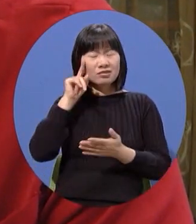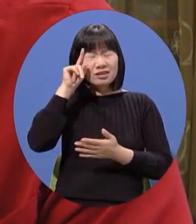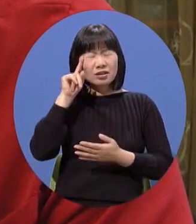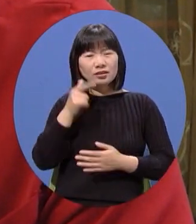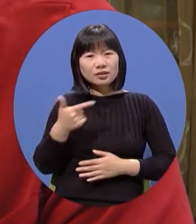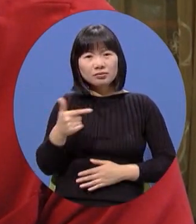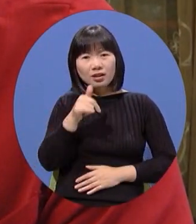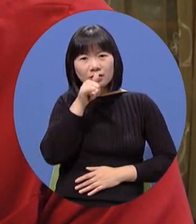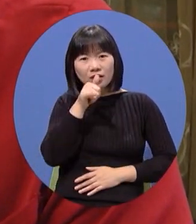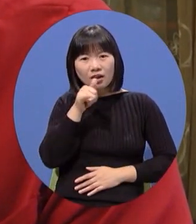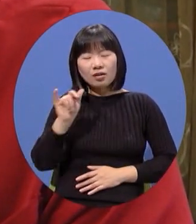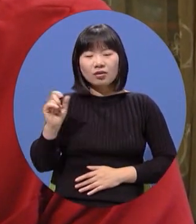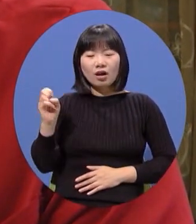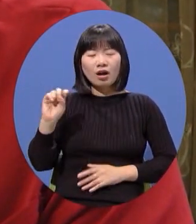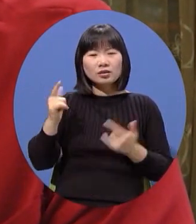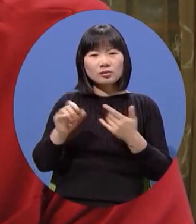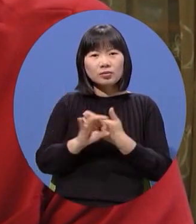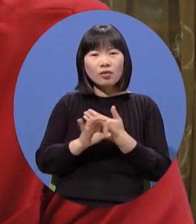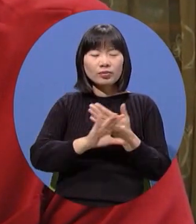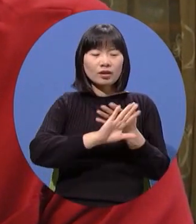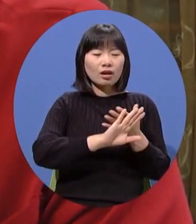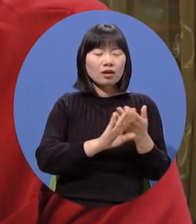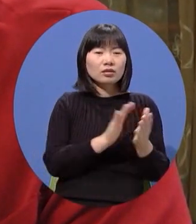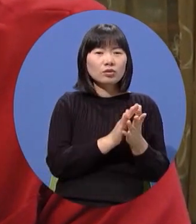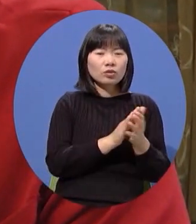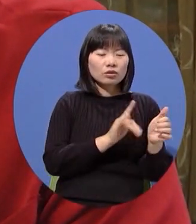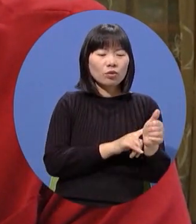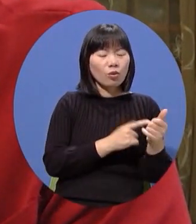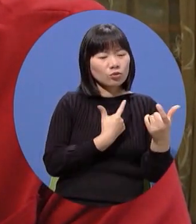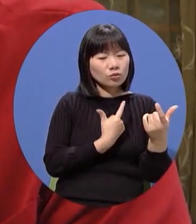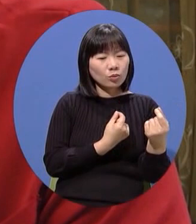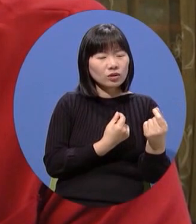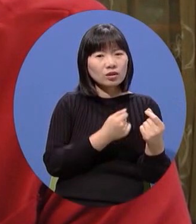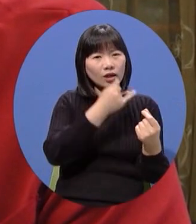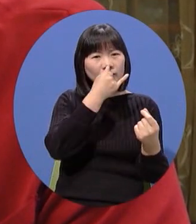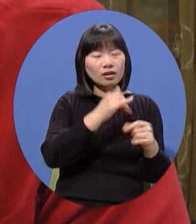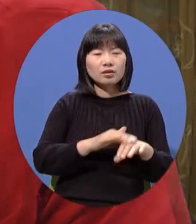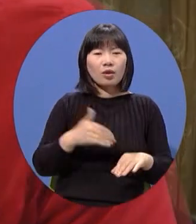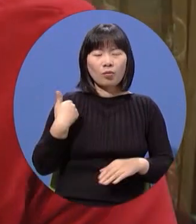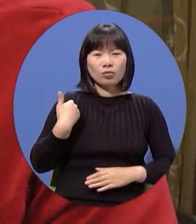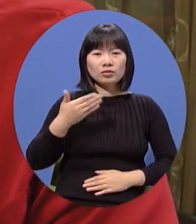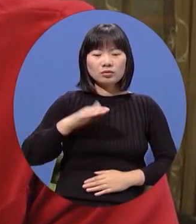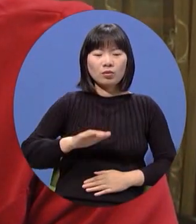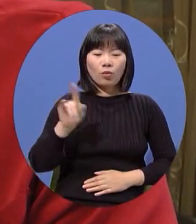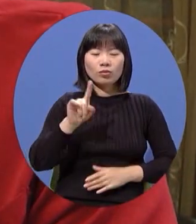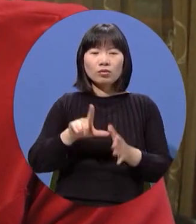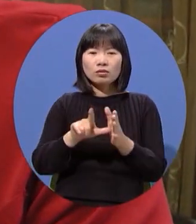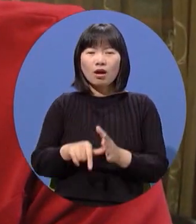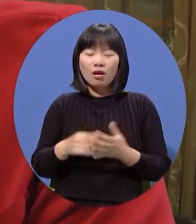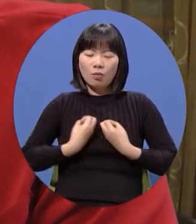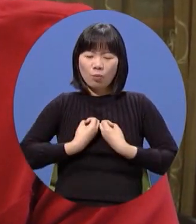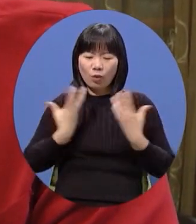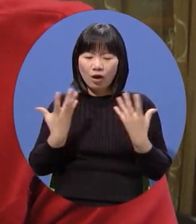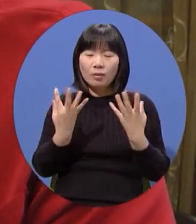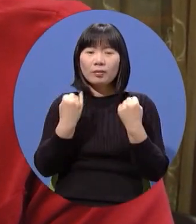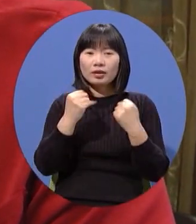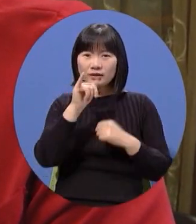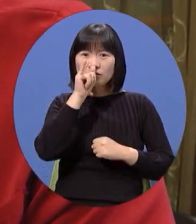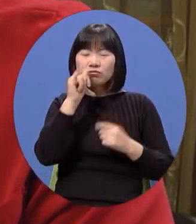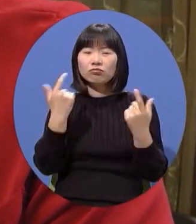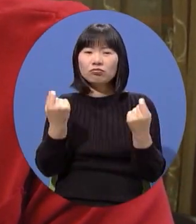건지 아니면은 뭐 다른 아이들도 여타 다 동일한 건지는 잘 모르겠지만 어떨 때는 좀 폭발하는 것도 많은 것